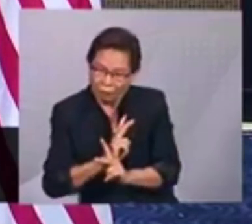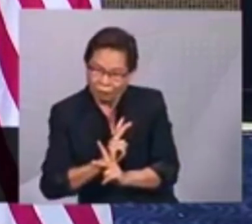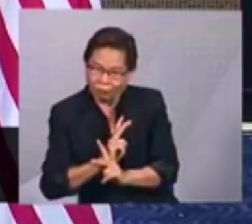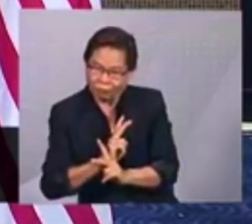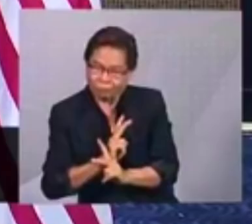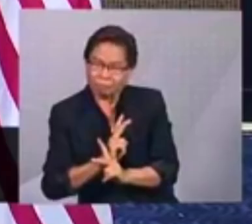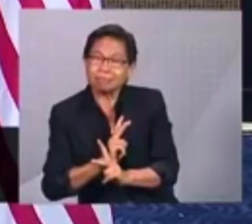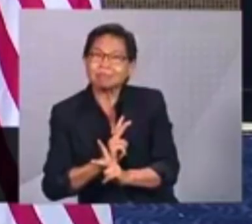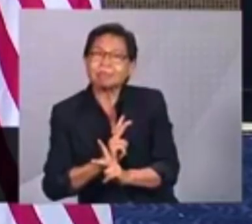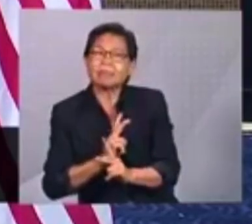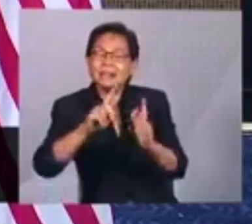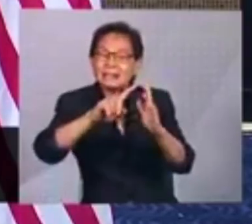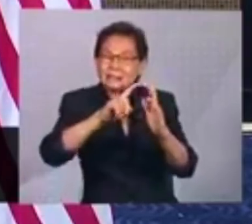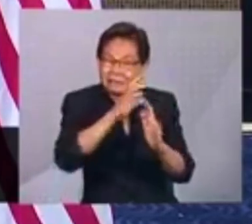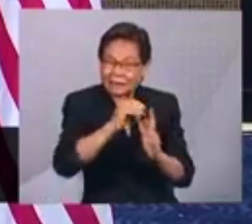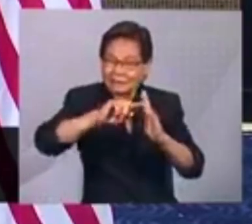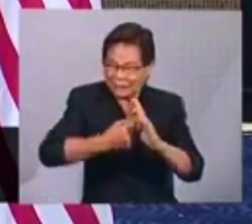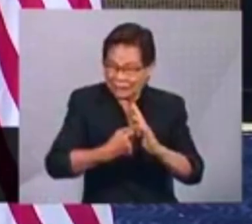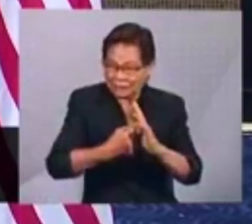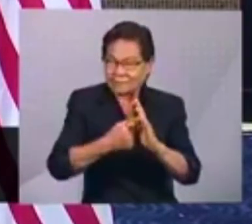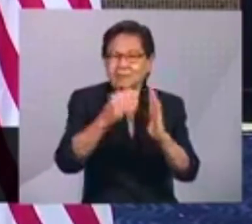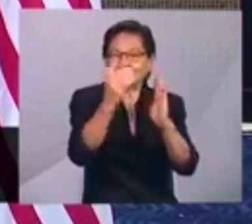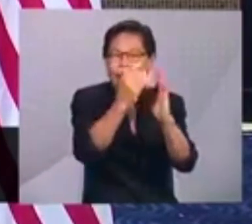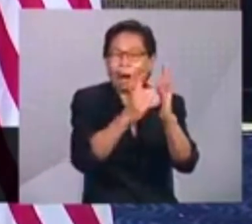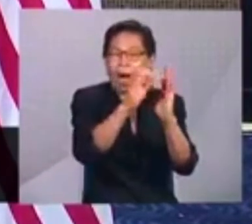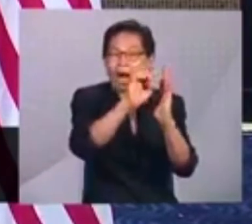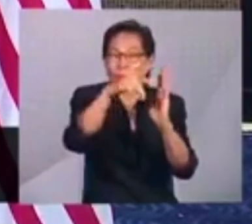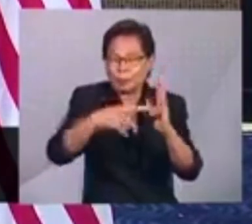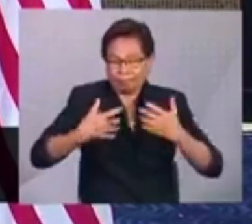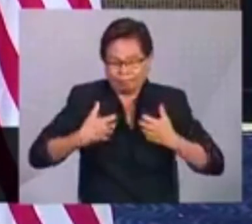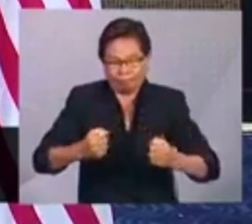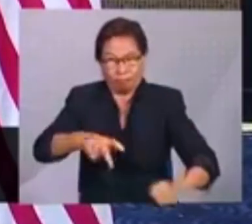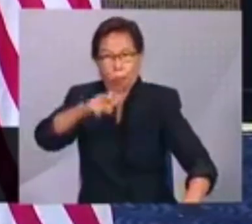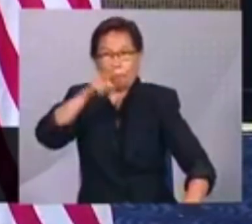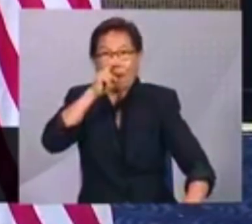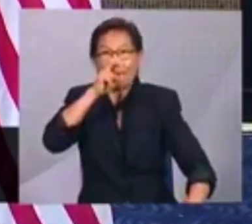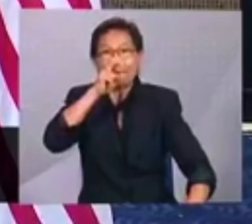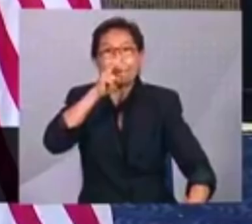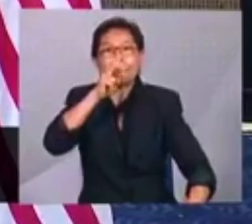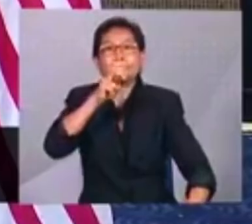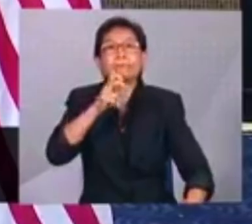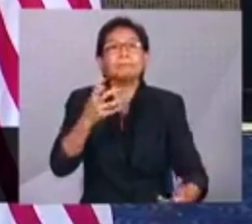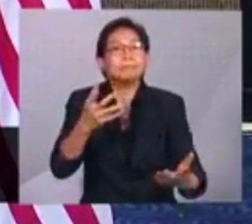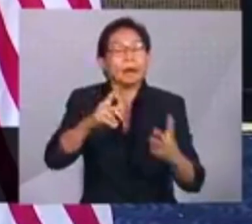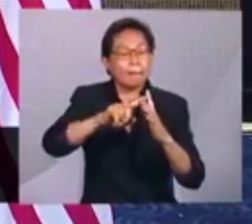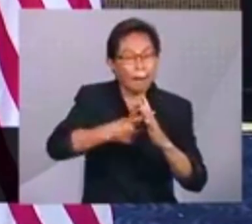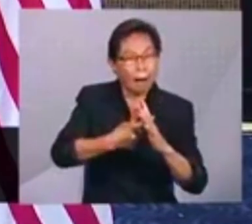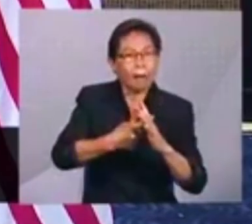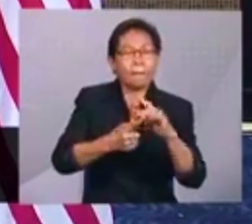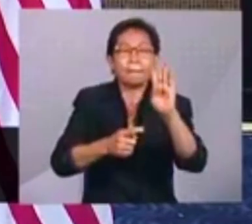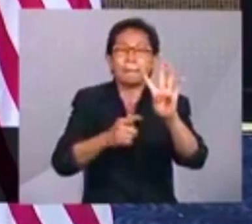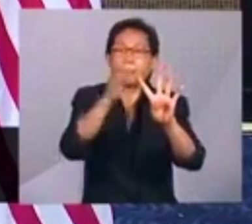dengan menguat kuasakan e-shop kesehatan yang ketat ini bermula